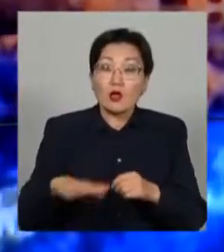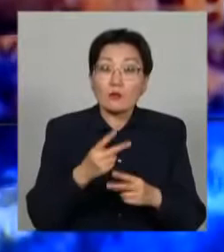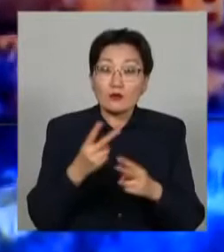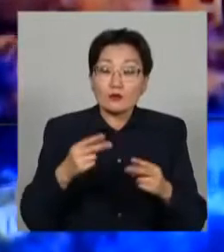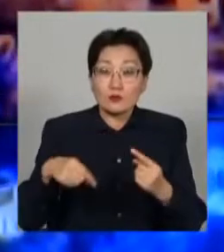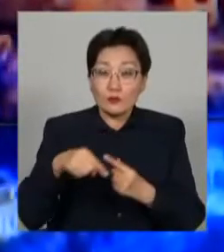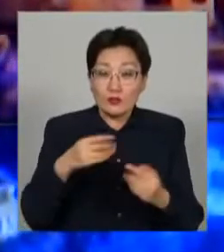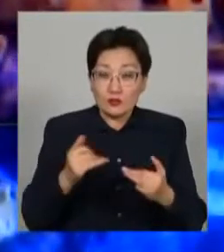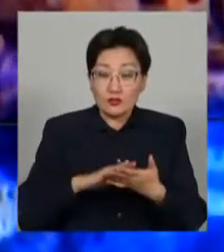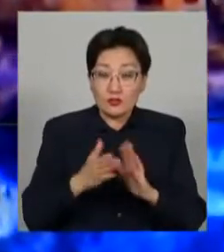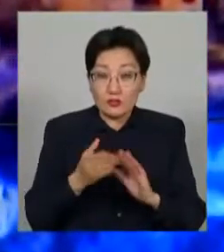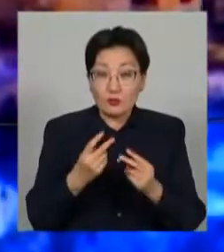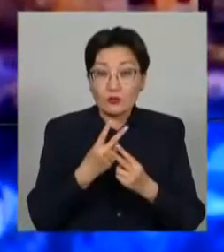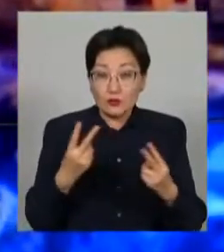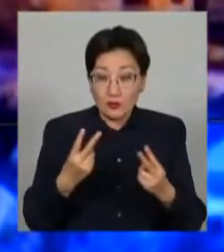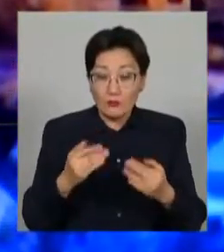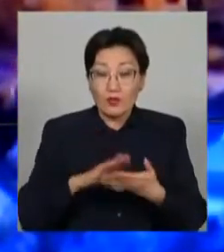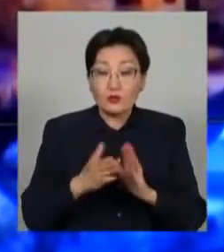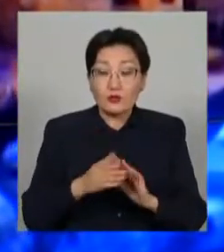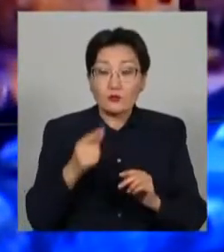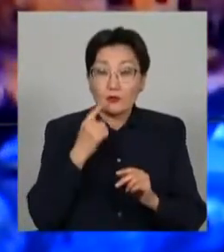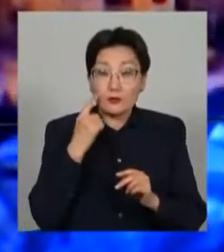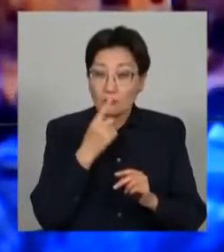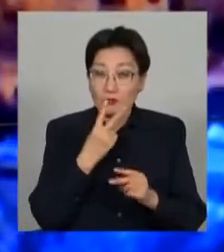кәсіпкерлердің бүгінгі жай күйімен танысты. Жағдайда көзімен көрген